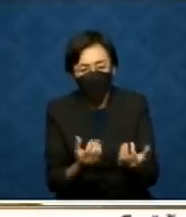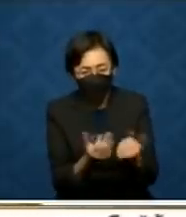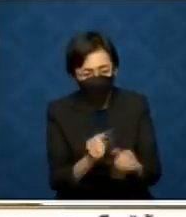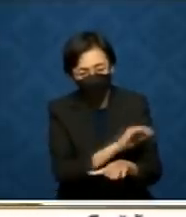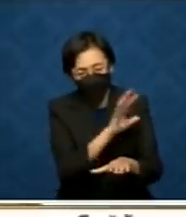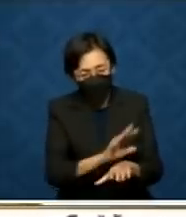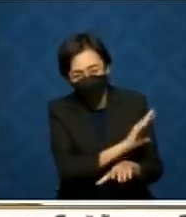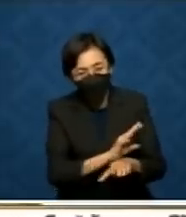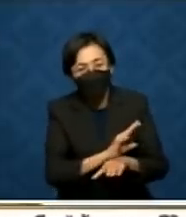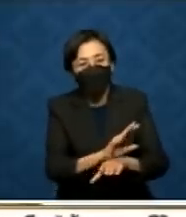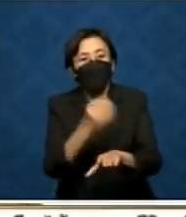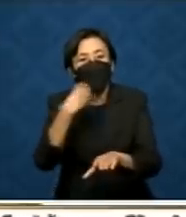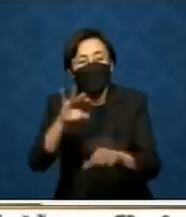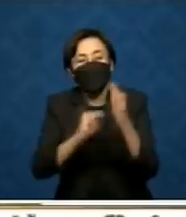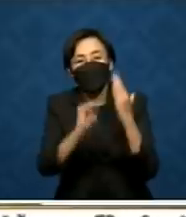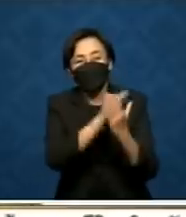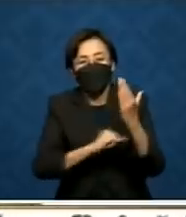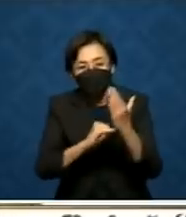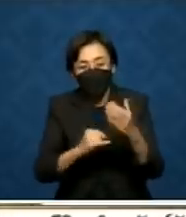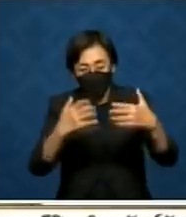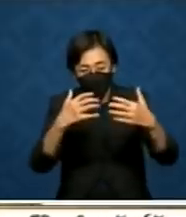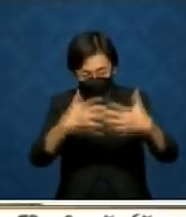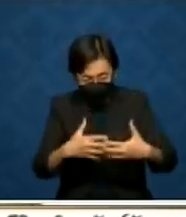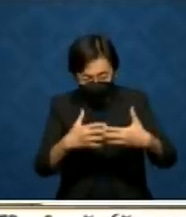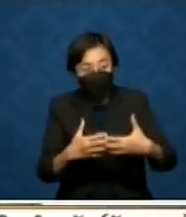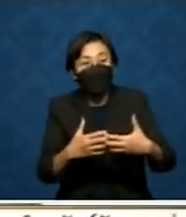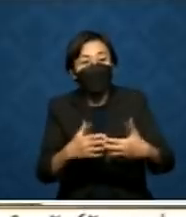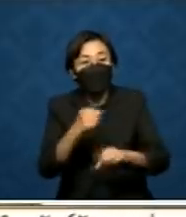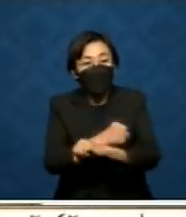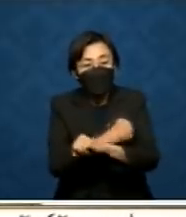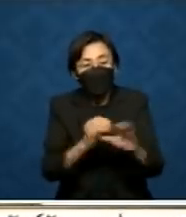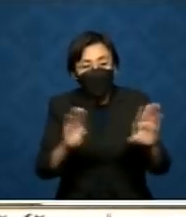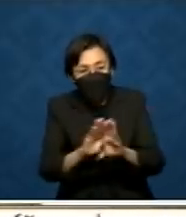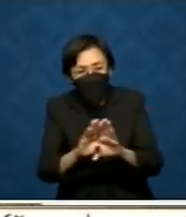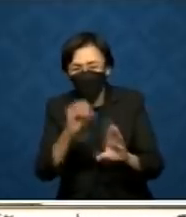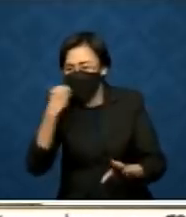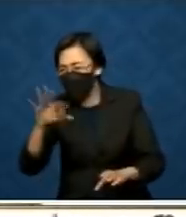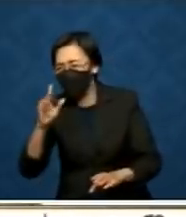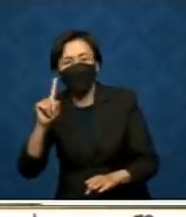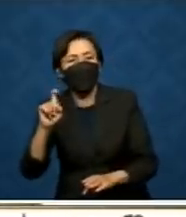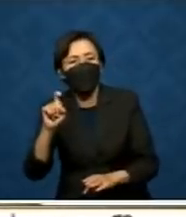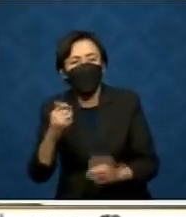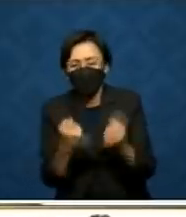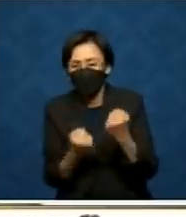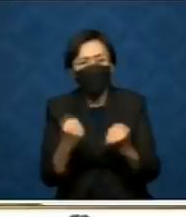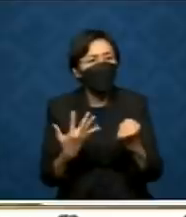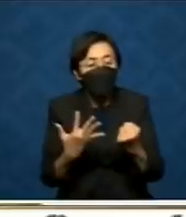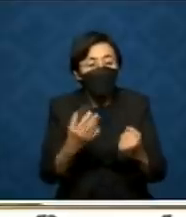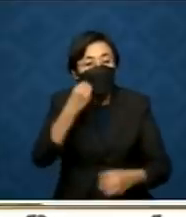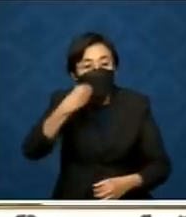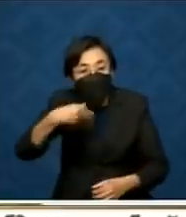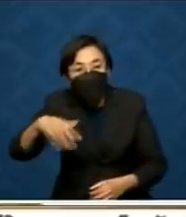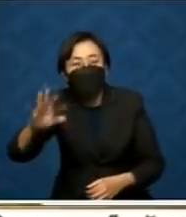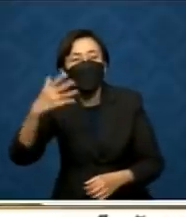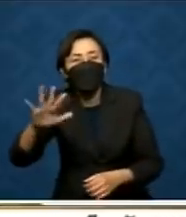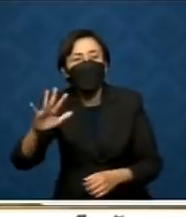บ้านนี้กลับบ้านแรงงานเพราะผิดก็เป็นกลับบ้านแต่มันจะกลับก็กลับไม่ได้มันไม่มีรถพร้อมกับไปได้